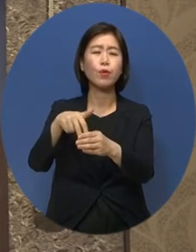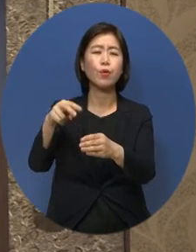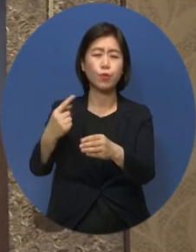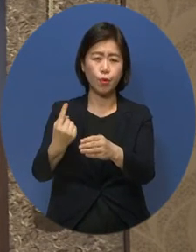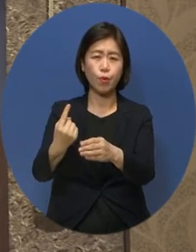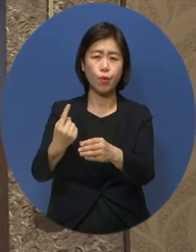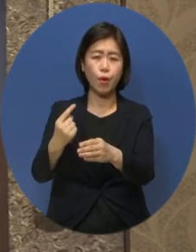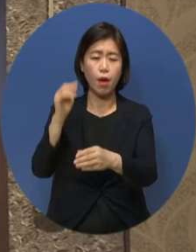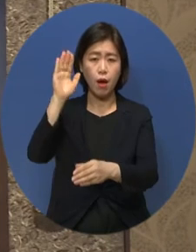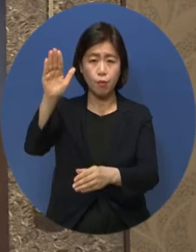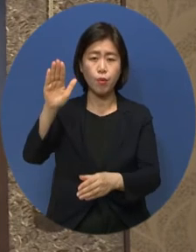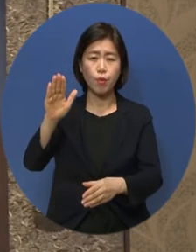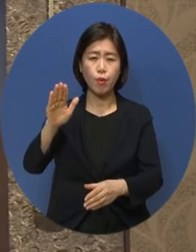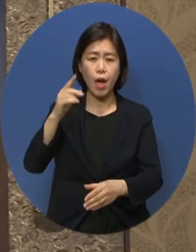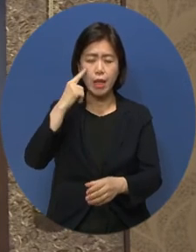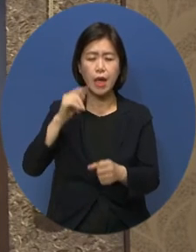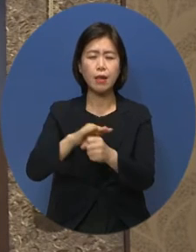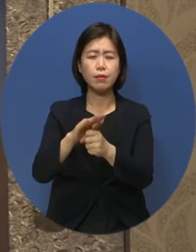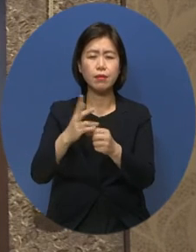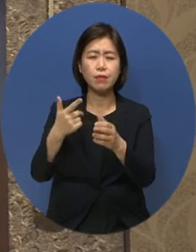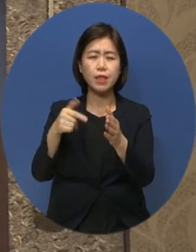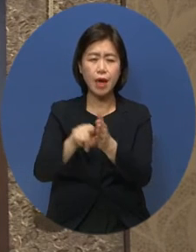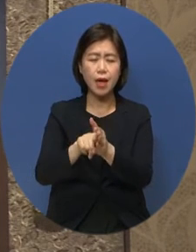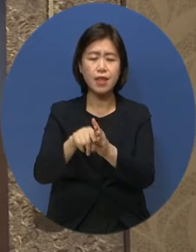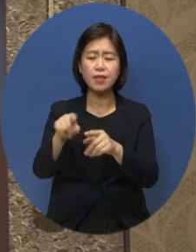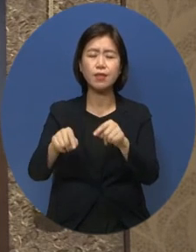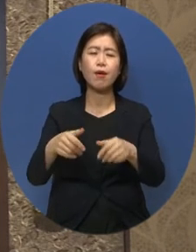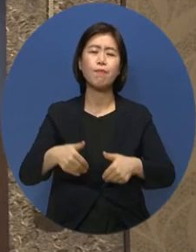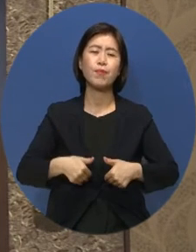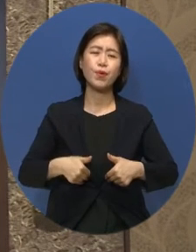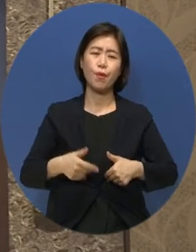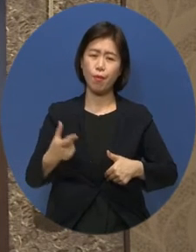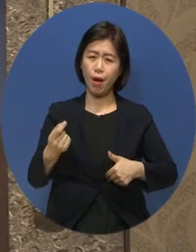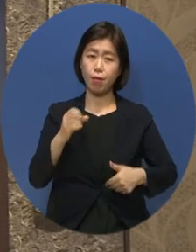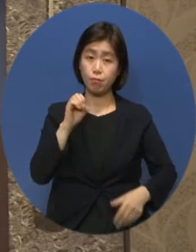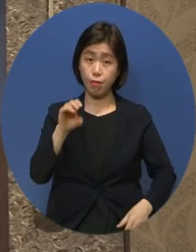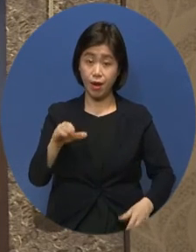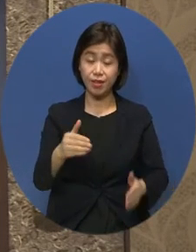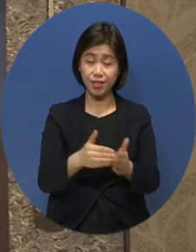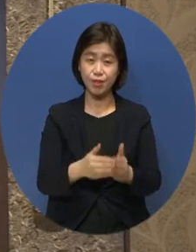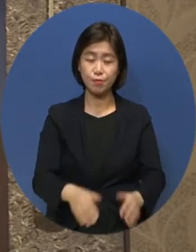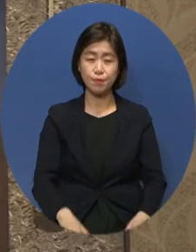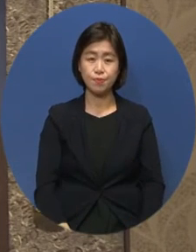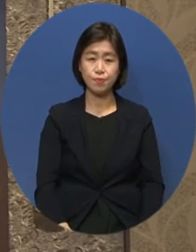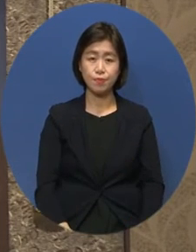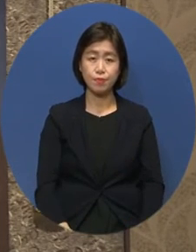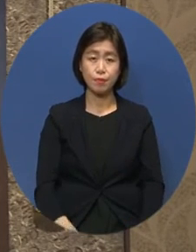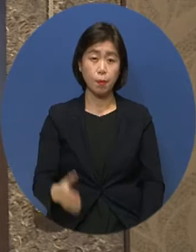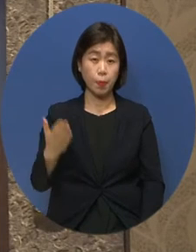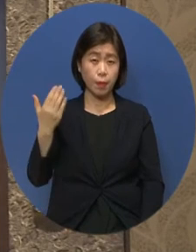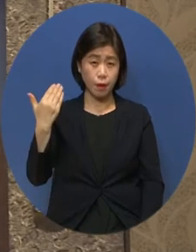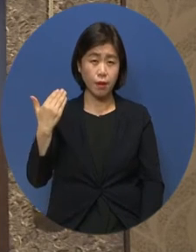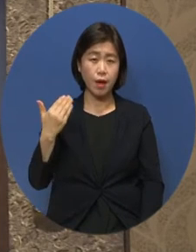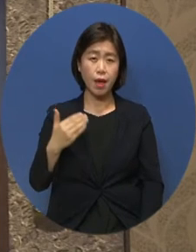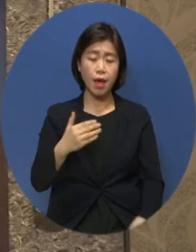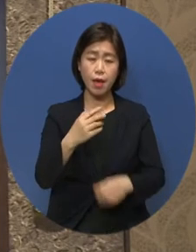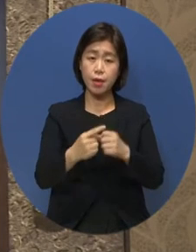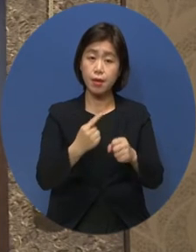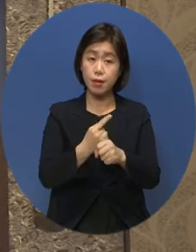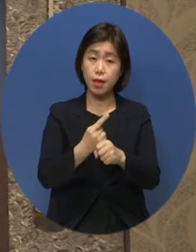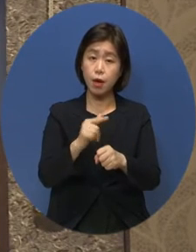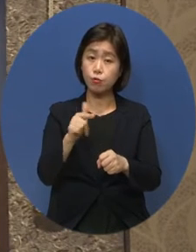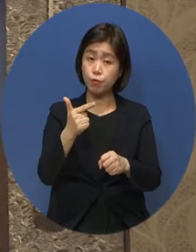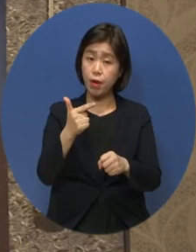세안을 드렸더니 그 때 당시만 하더라도 전국 대학의 한 13개 대학의 졸업생 수는 1 의 1 600 며